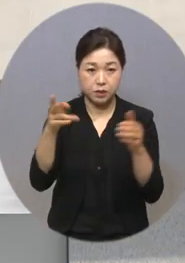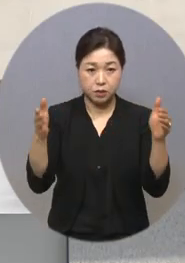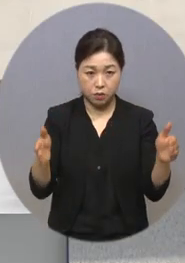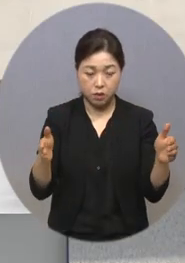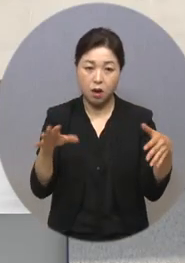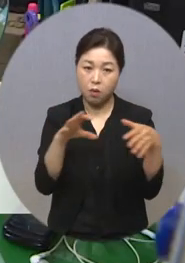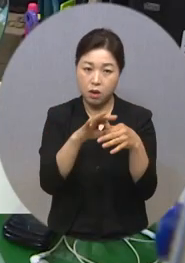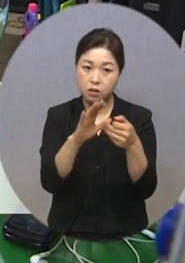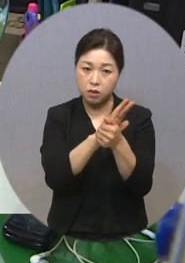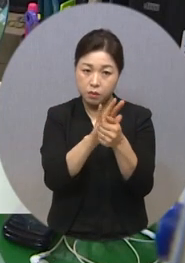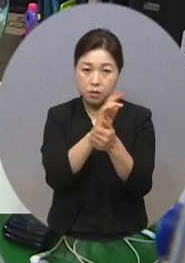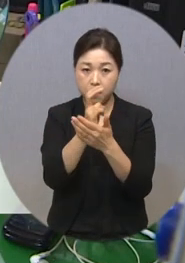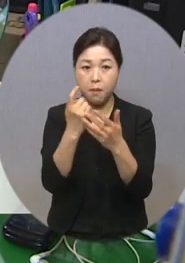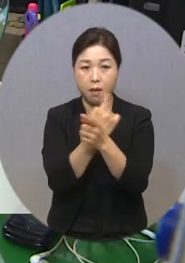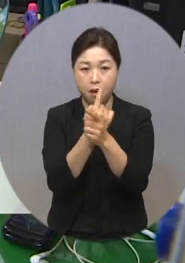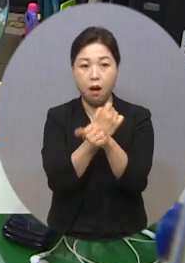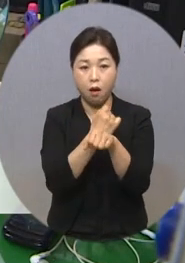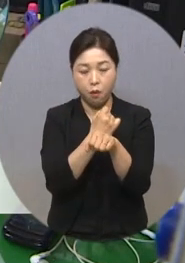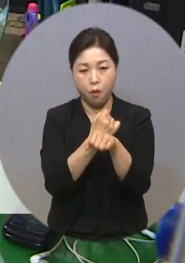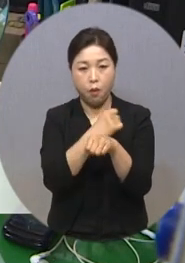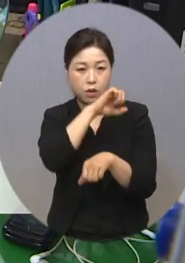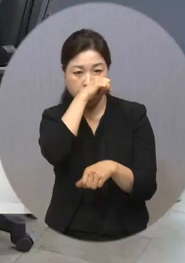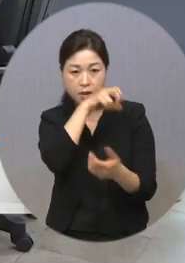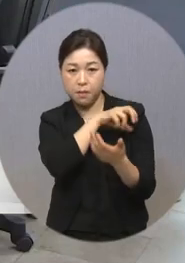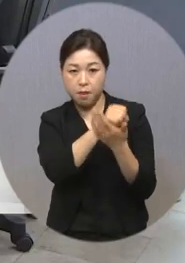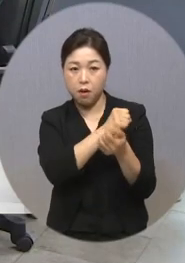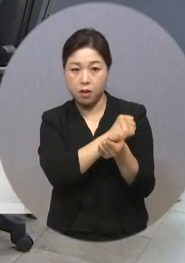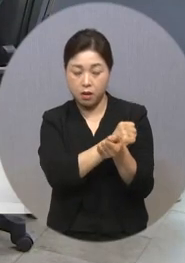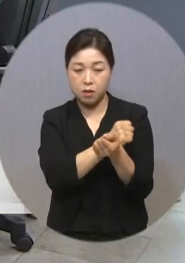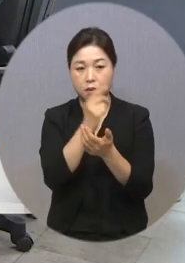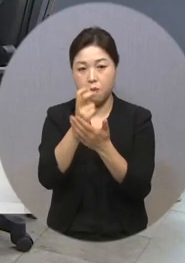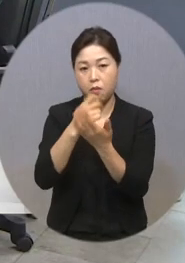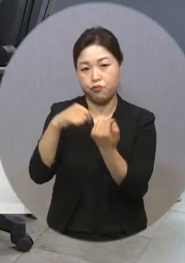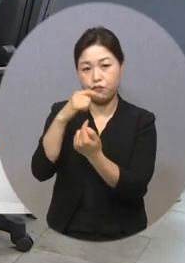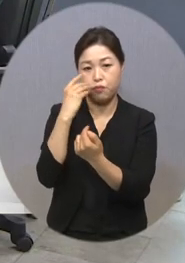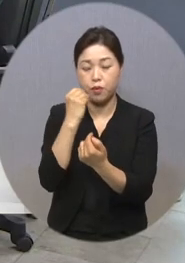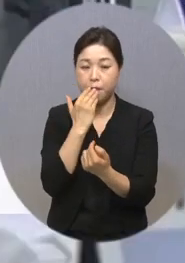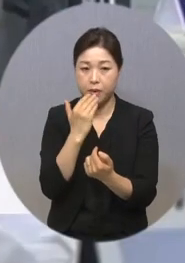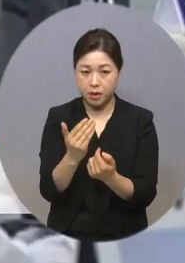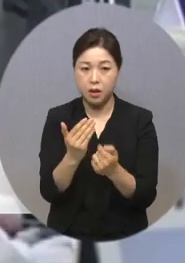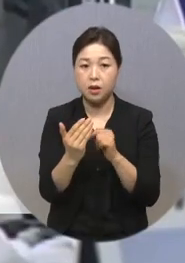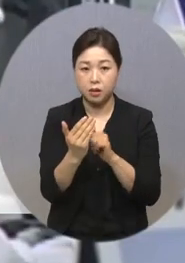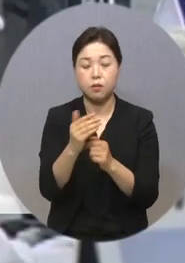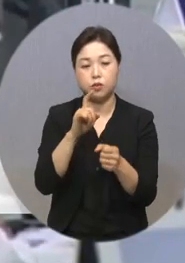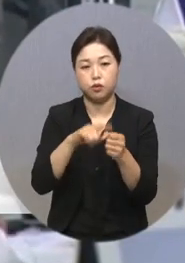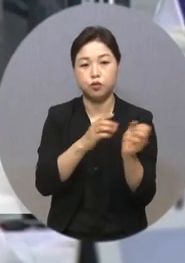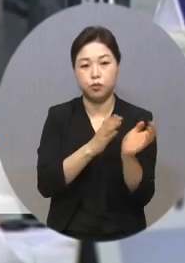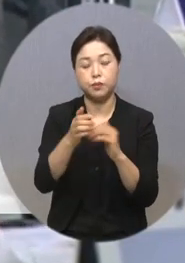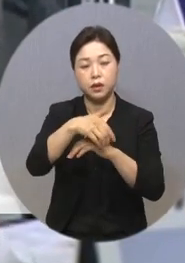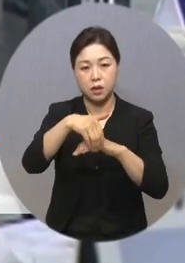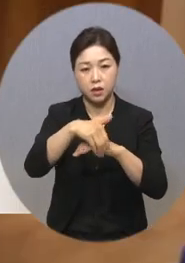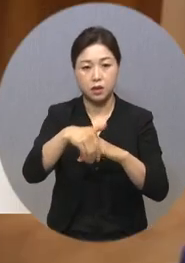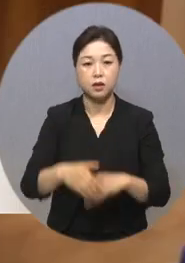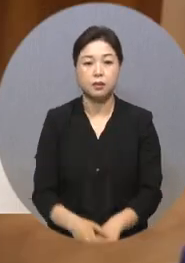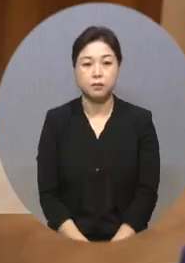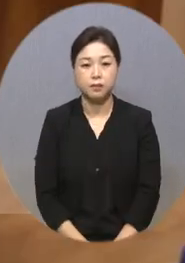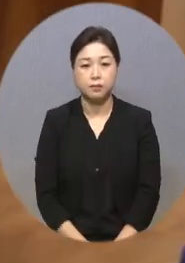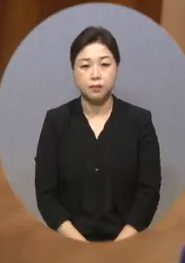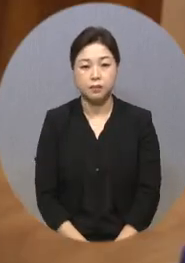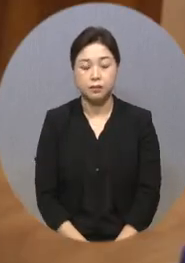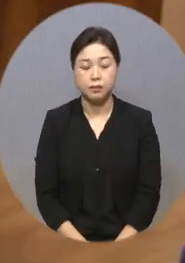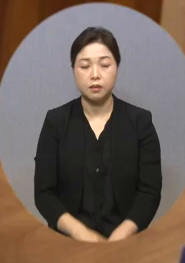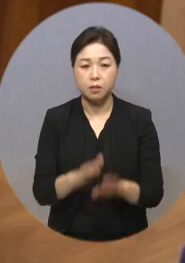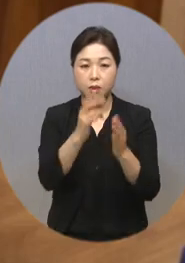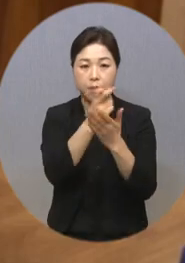정비하고 이상 등을 추가 학부에 제도가 현장에서 안착 될 수 있도록 준비할 계획입니다 한편